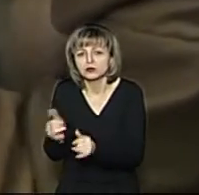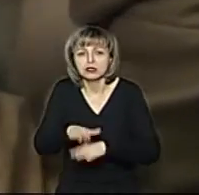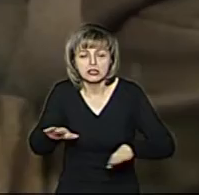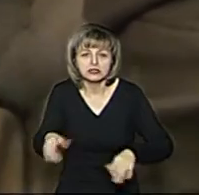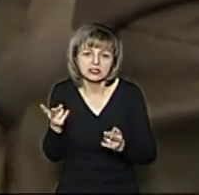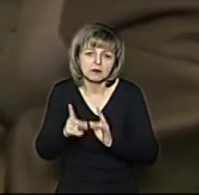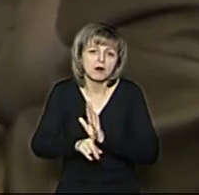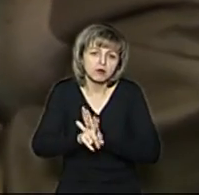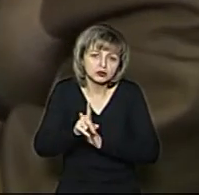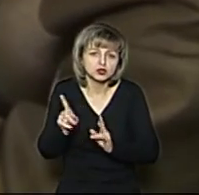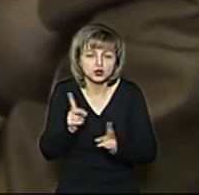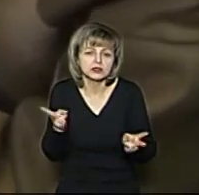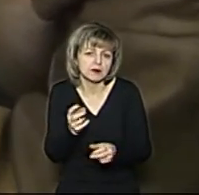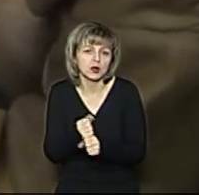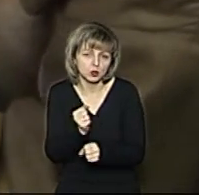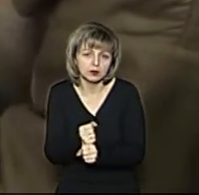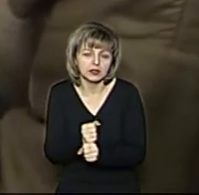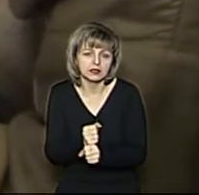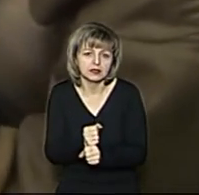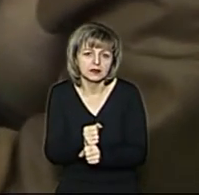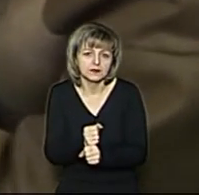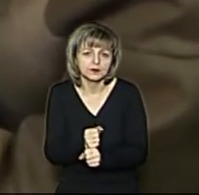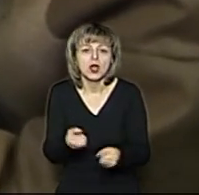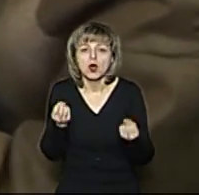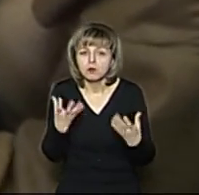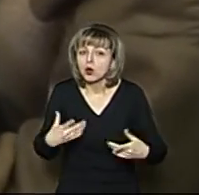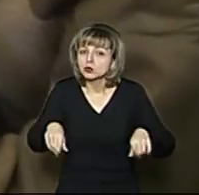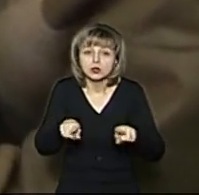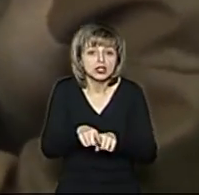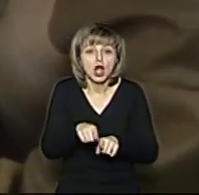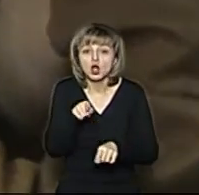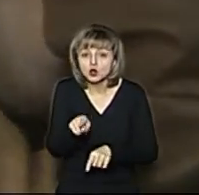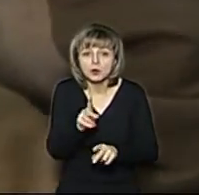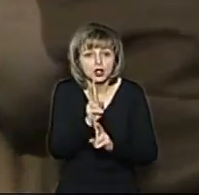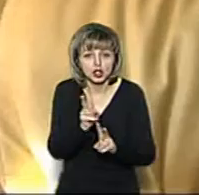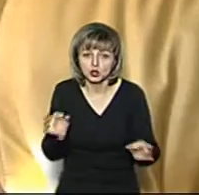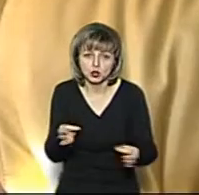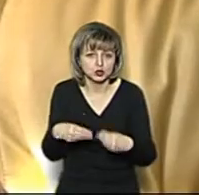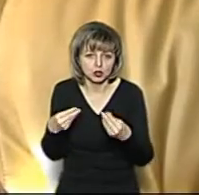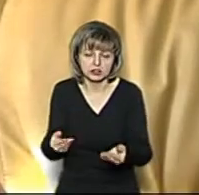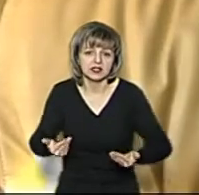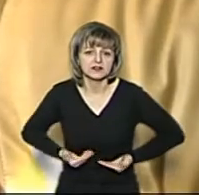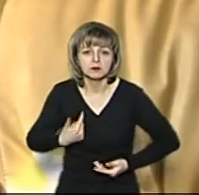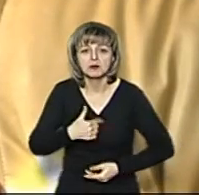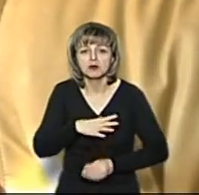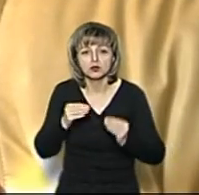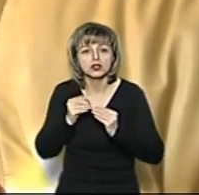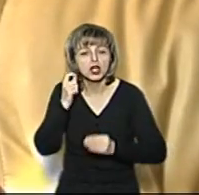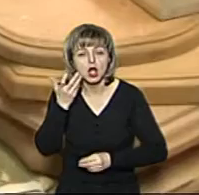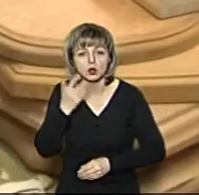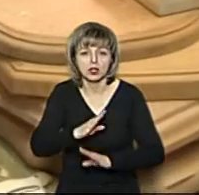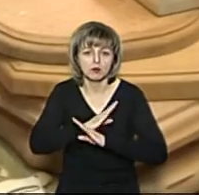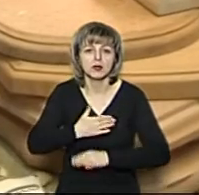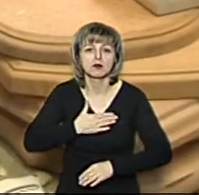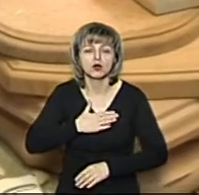якось починати щось, треба робити. Тобто просто так ніхто тобі нічого не дасть в цьому житті. Мені було 10 років, як померла моя